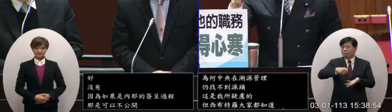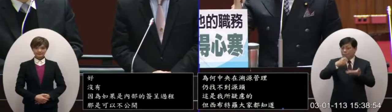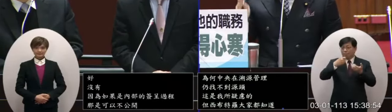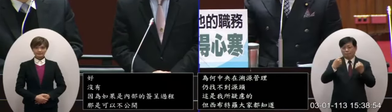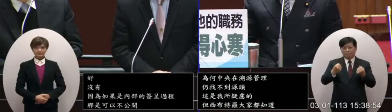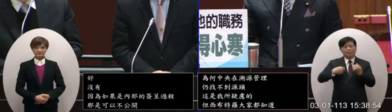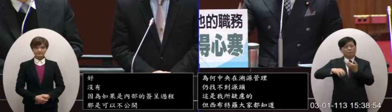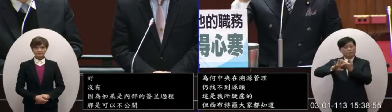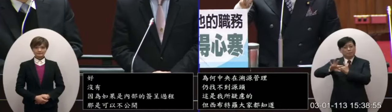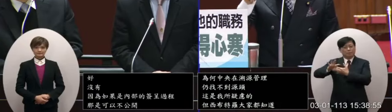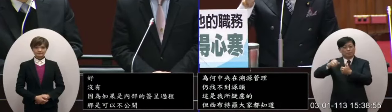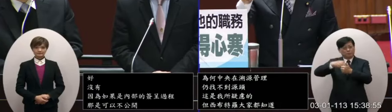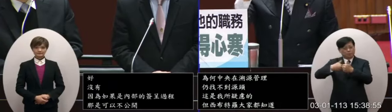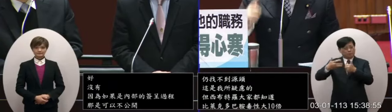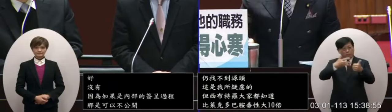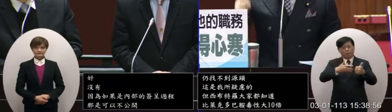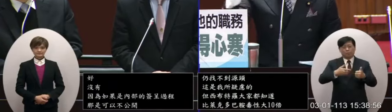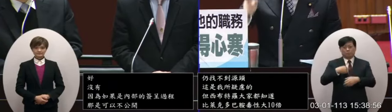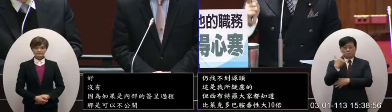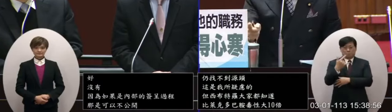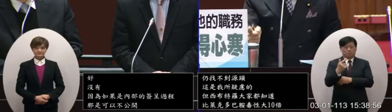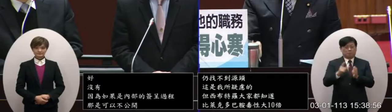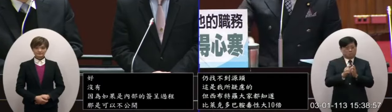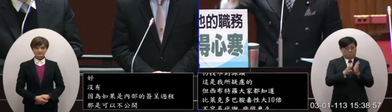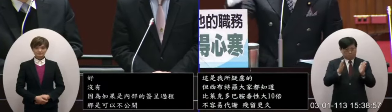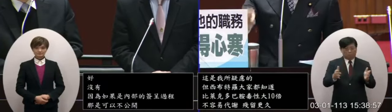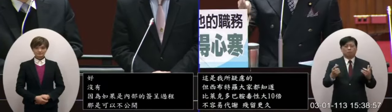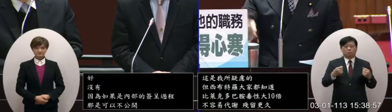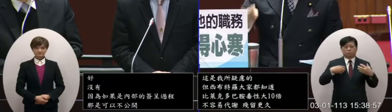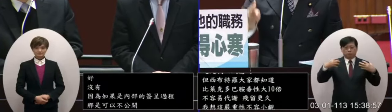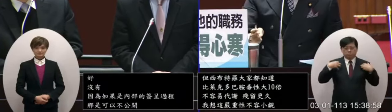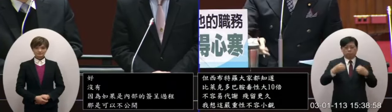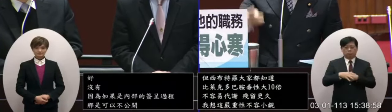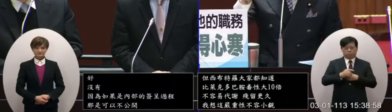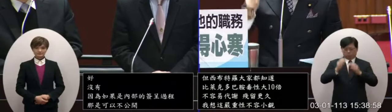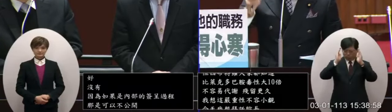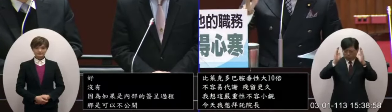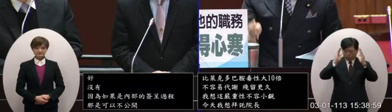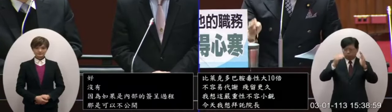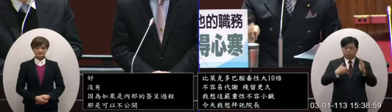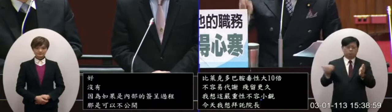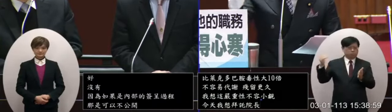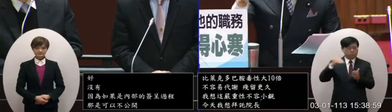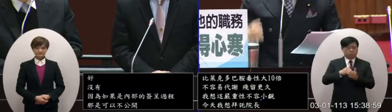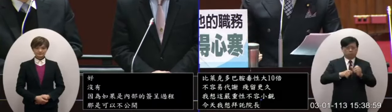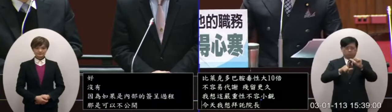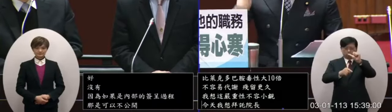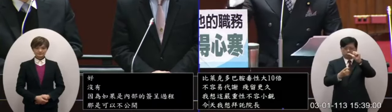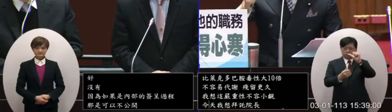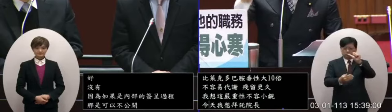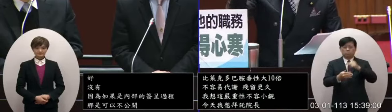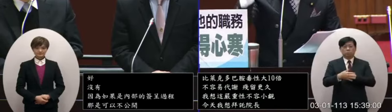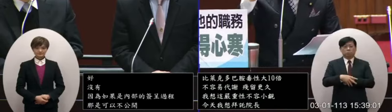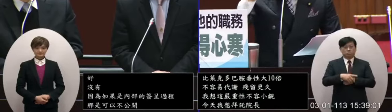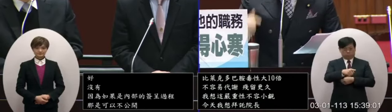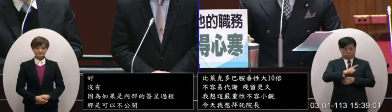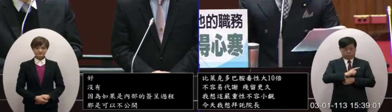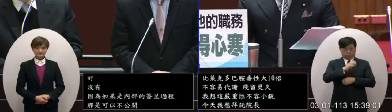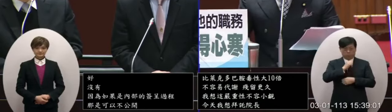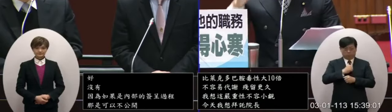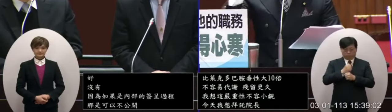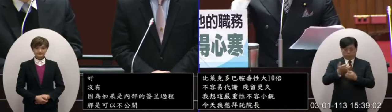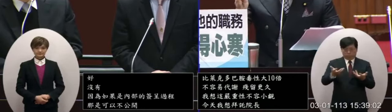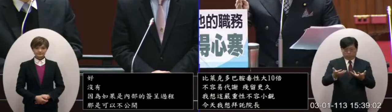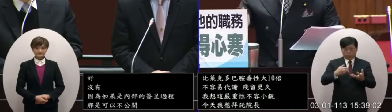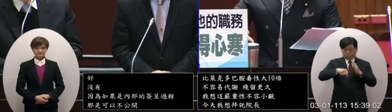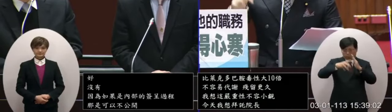其他的委员提到，看守内阁要负责任，战战兢兢的做到5月19日。您是做事的